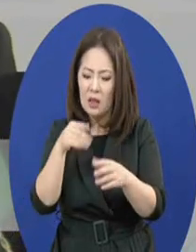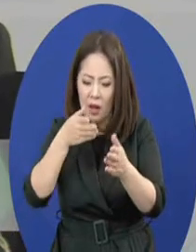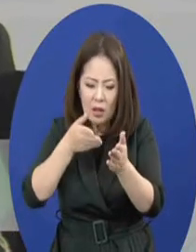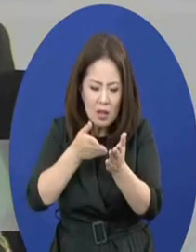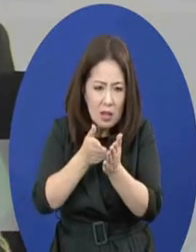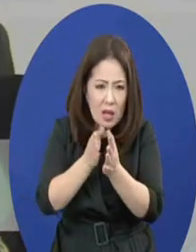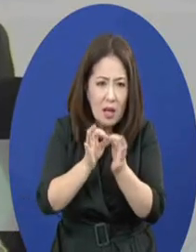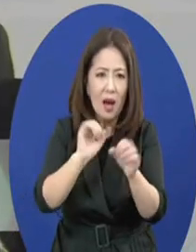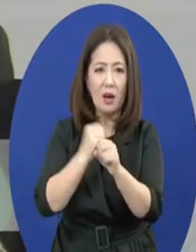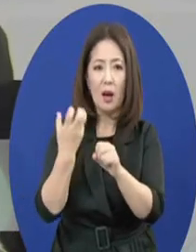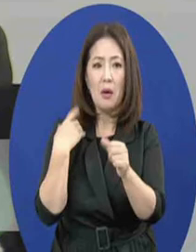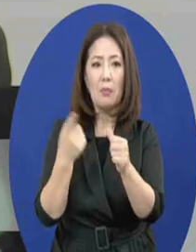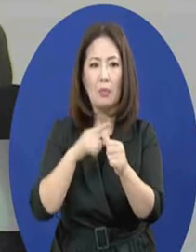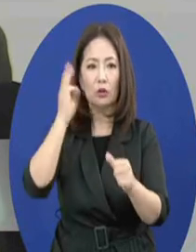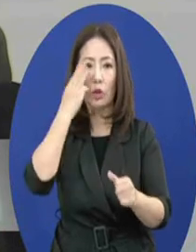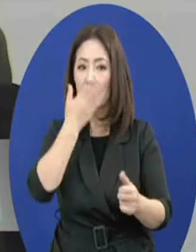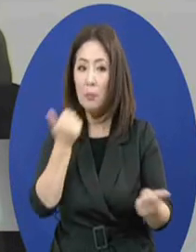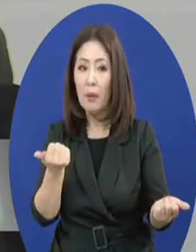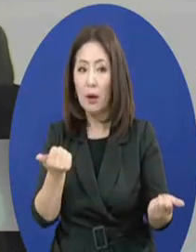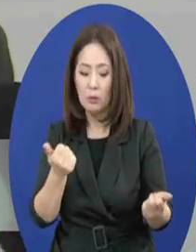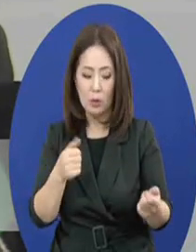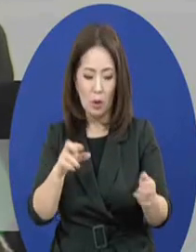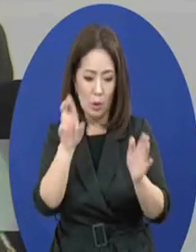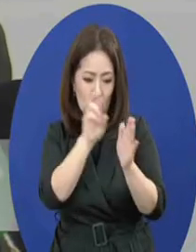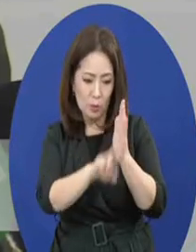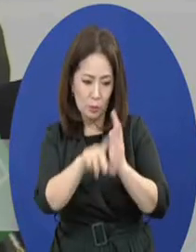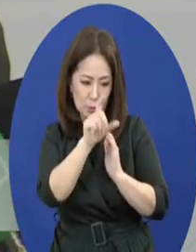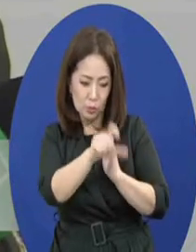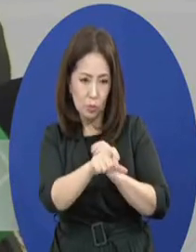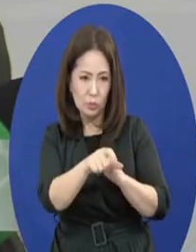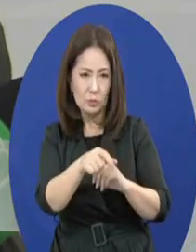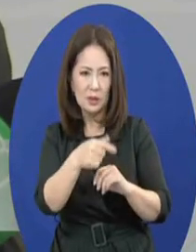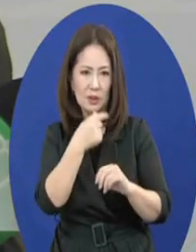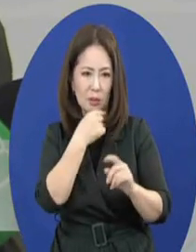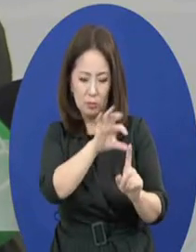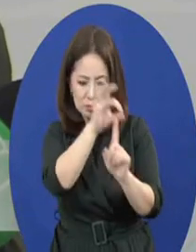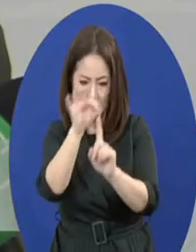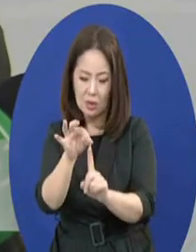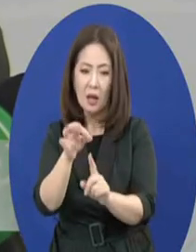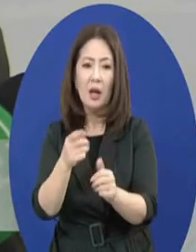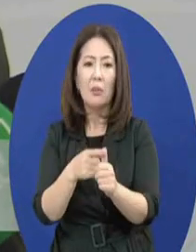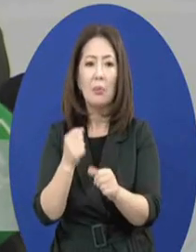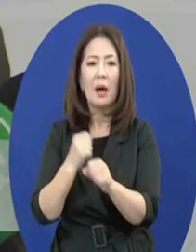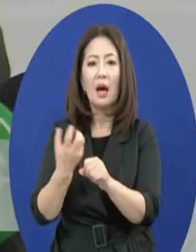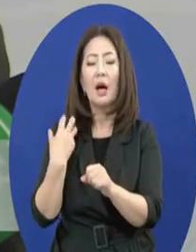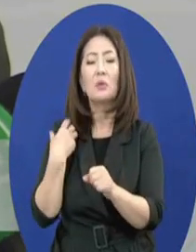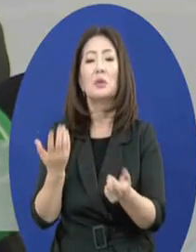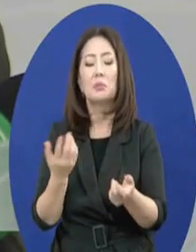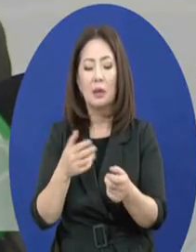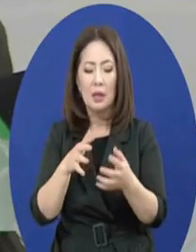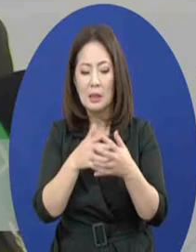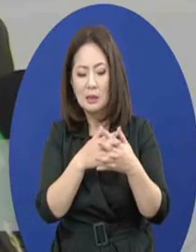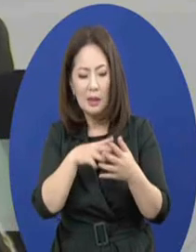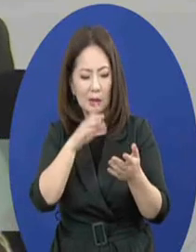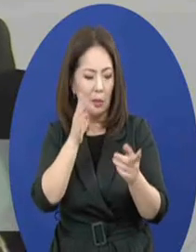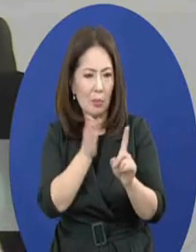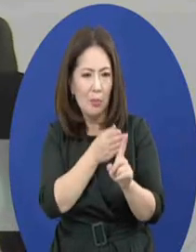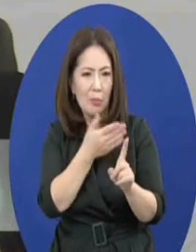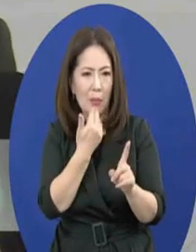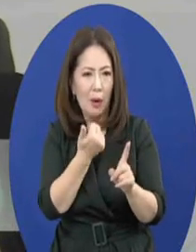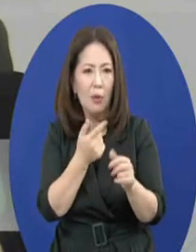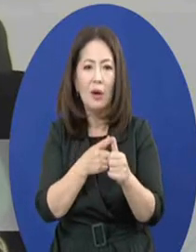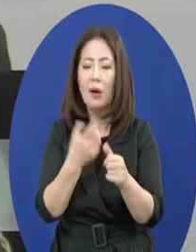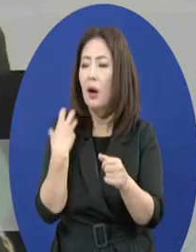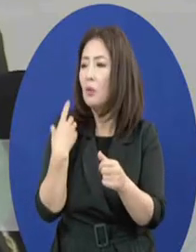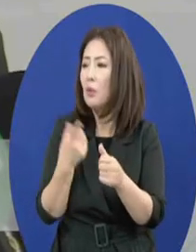нь тодорхойгүй. Одоо боломжгүй хүмүүсийг болохгүй чадахгүй хүмүүсийг томилсныг хэн хүлээх нь тодорхойгүй. Сахилгын хариуцлага тооцохгүй нь хэн хүлээх нь тодорхойгүй.